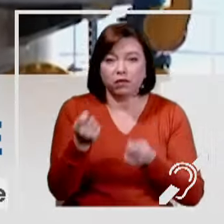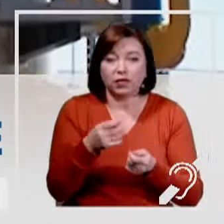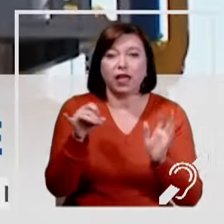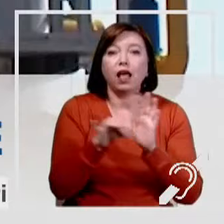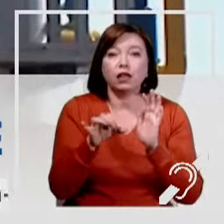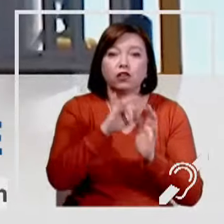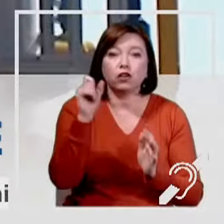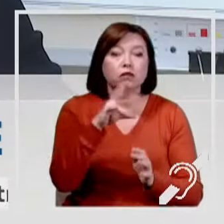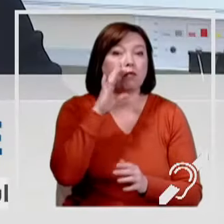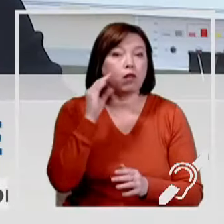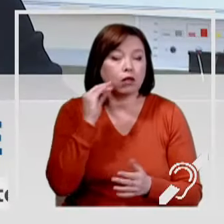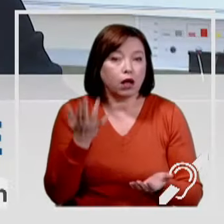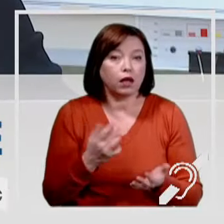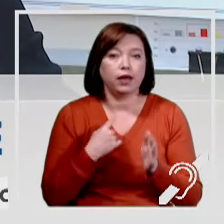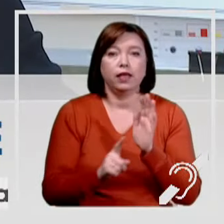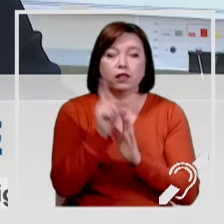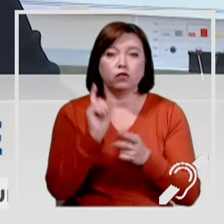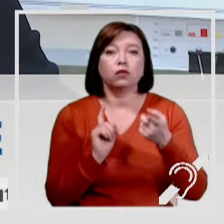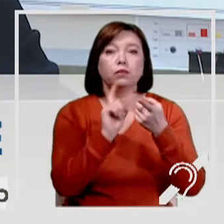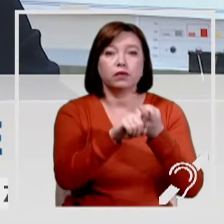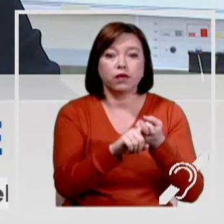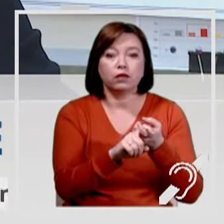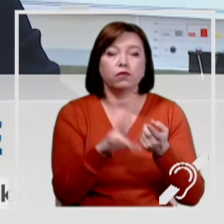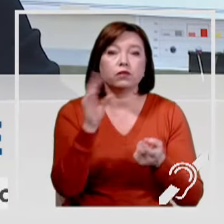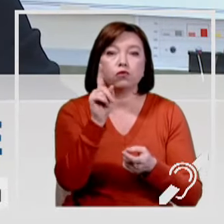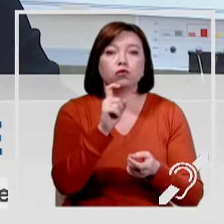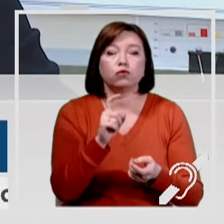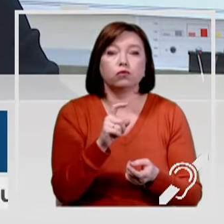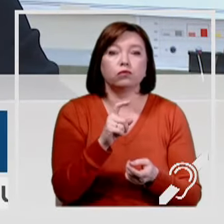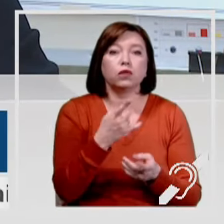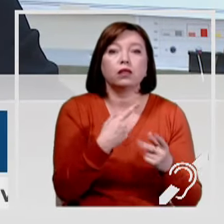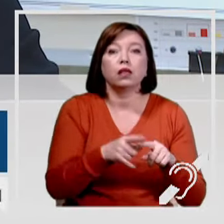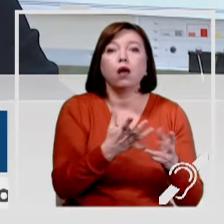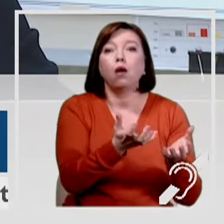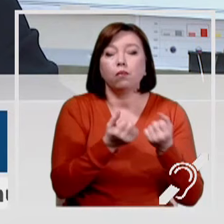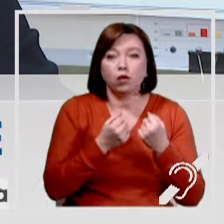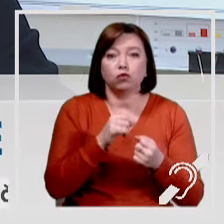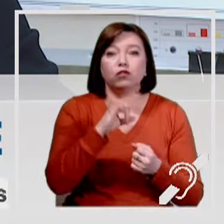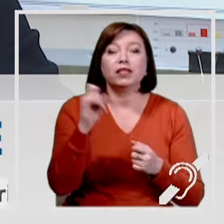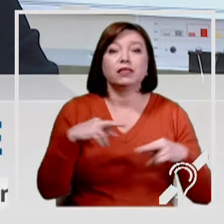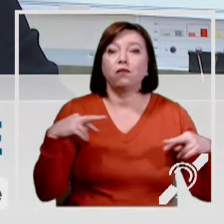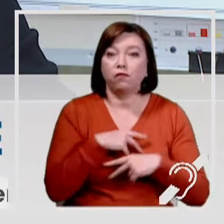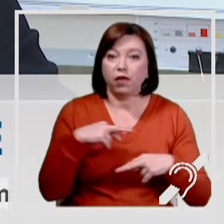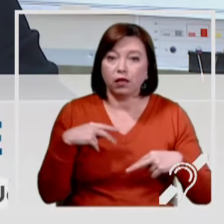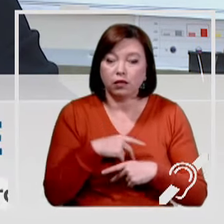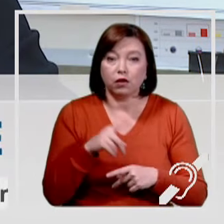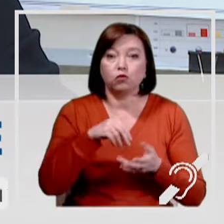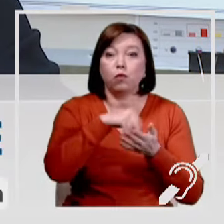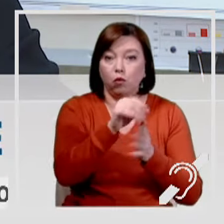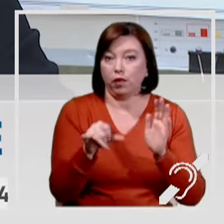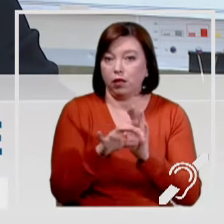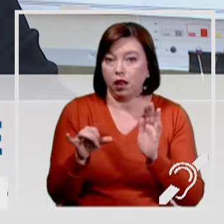Ne înregistrăm acum și începem să facem tot ce ține de obținerea licențelor și în Ungaria pentru a procura